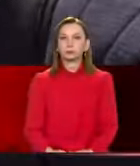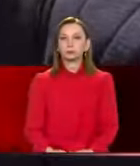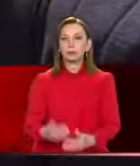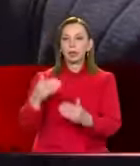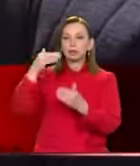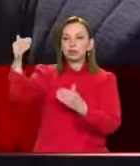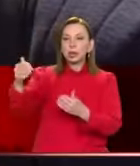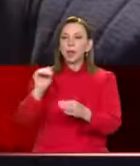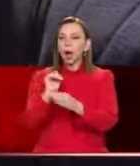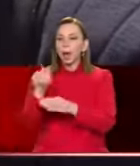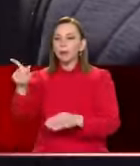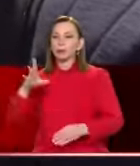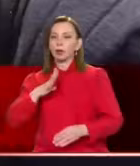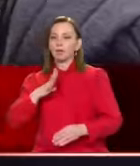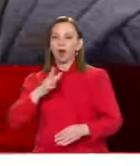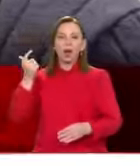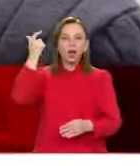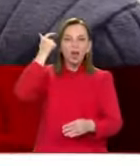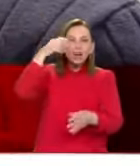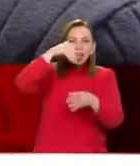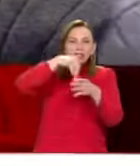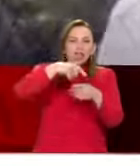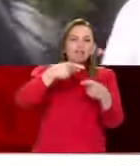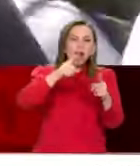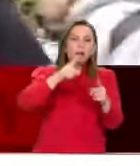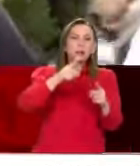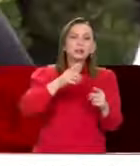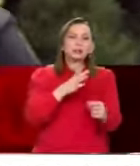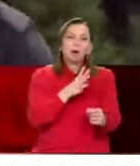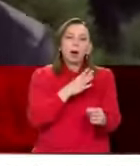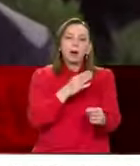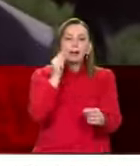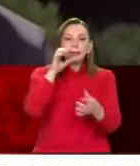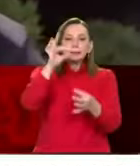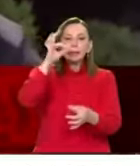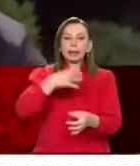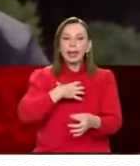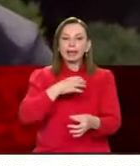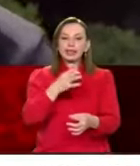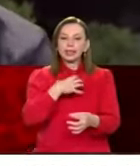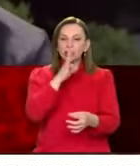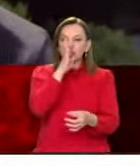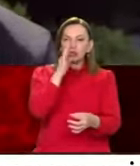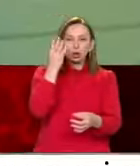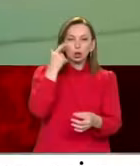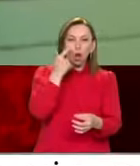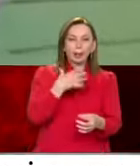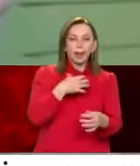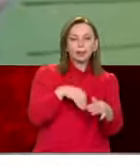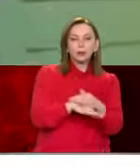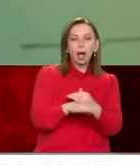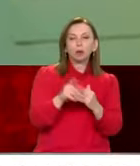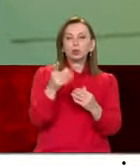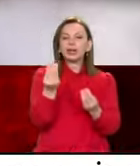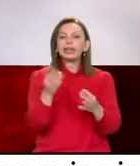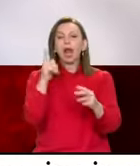Dışarıda bir hayat yaşarken kafamız içinde de ayrı bir dünya dönüyor. İnsanlar kendini ciddi anlamda saklıyorlar. Yani bence bu iyi bir şey değil.